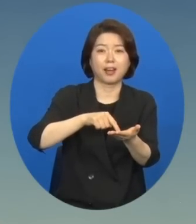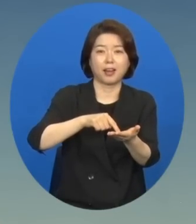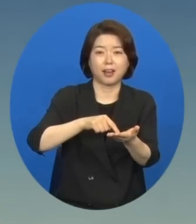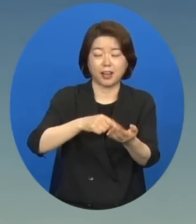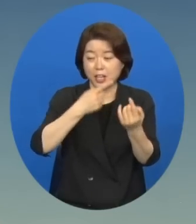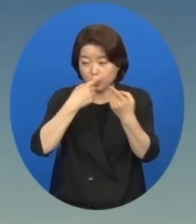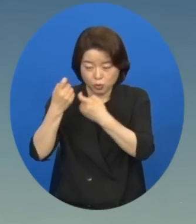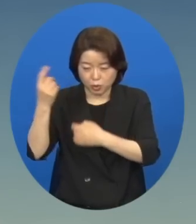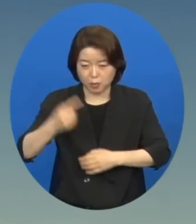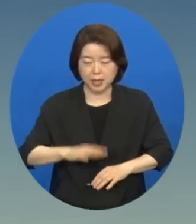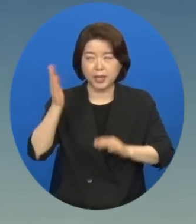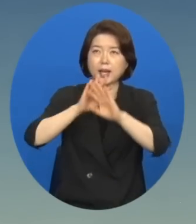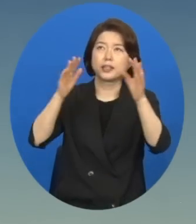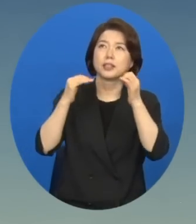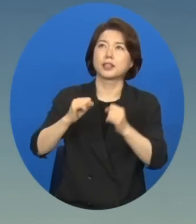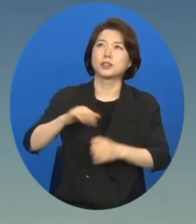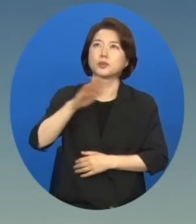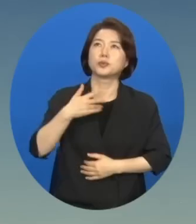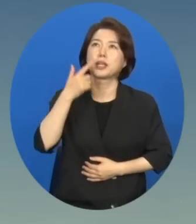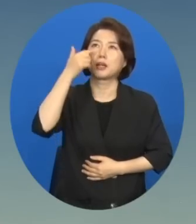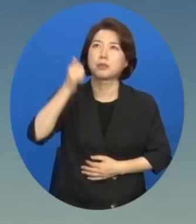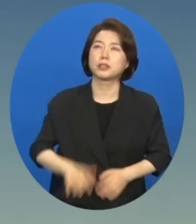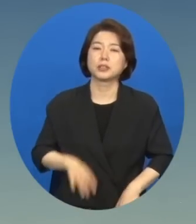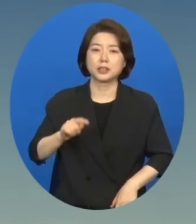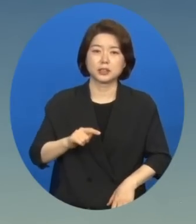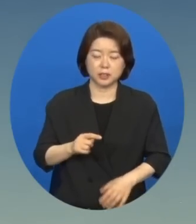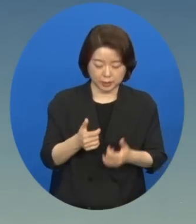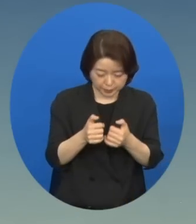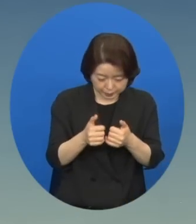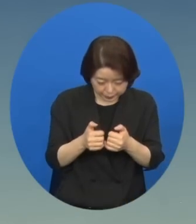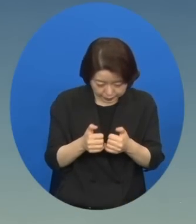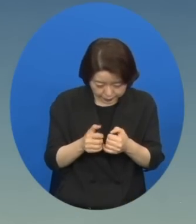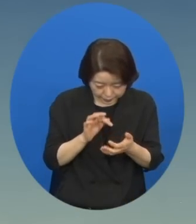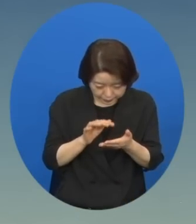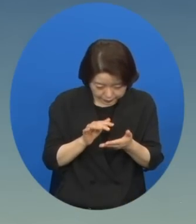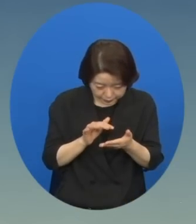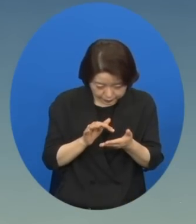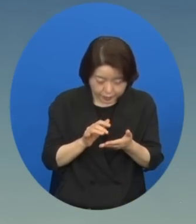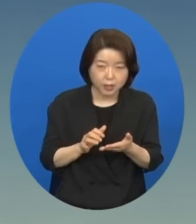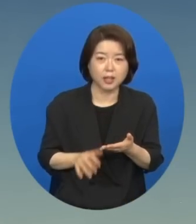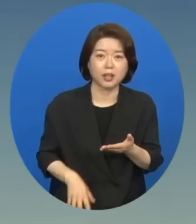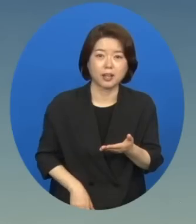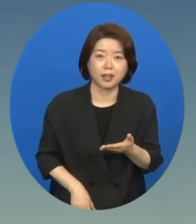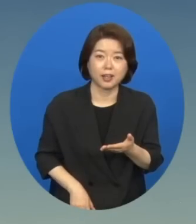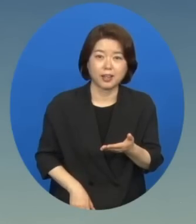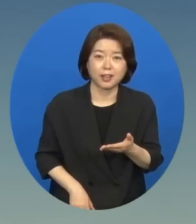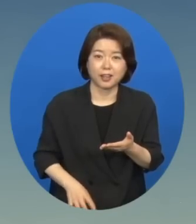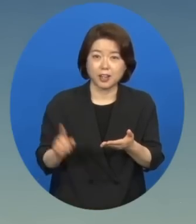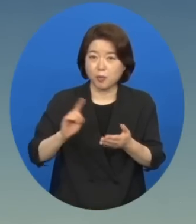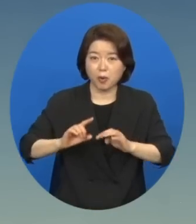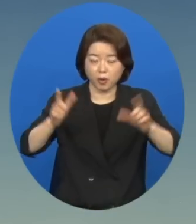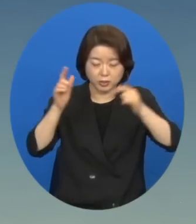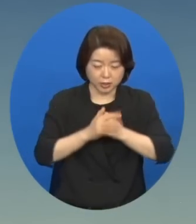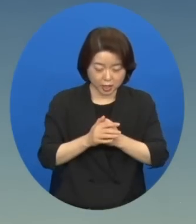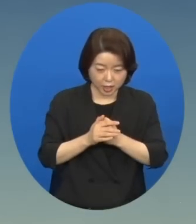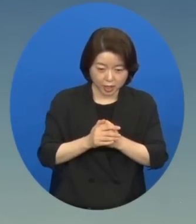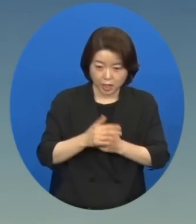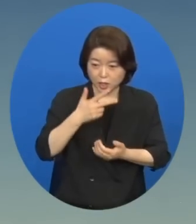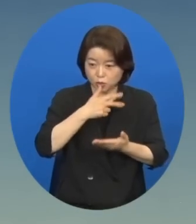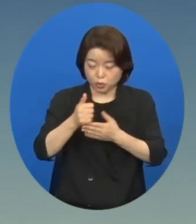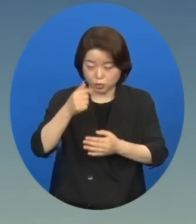유혹이 오면 하늘에 계신 우리 아버지요, 이거를 손으로 타이핑을 하는 거예요. 그러면 어느 날 주기도문이